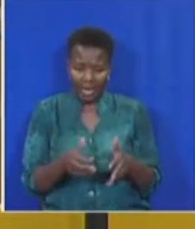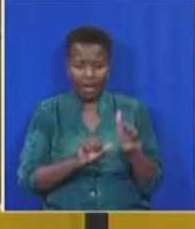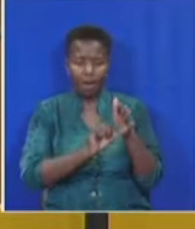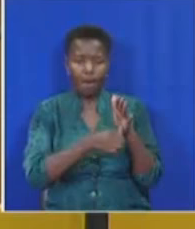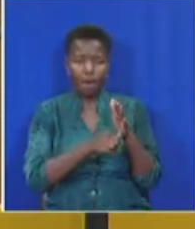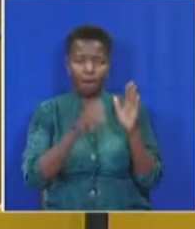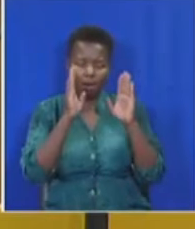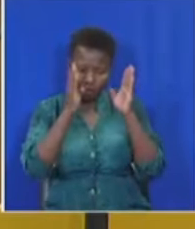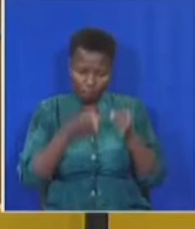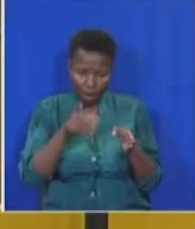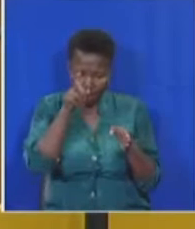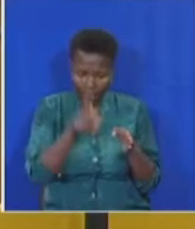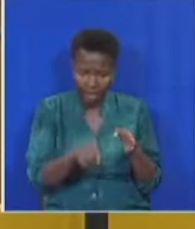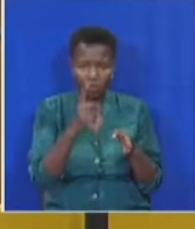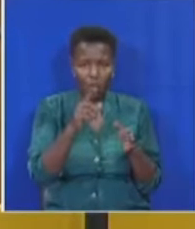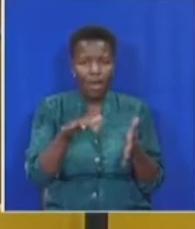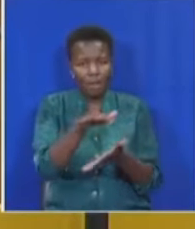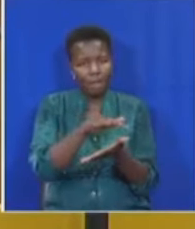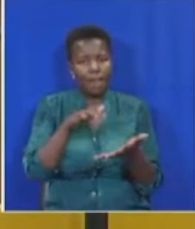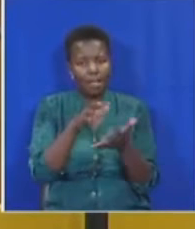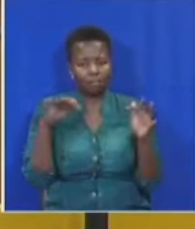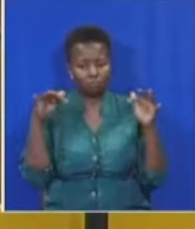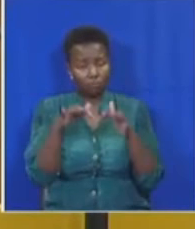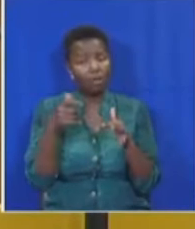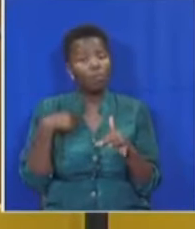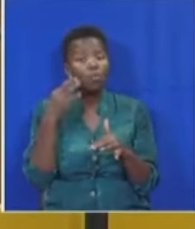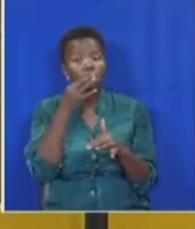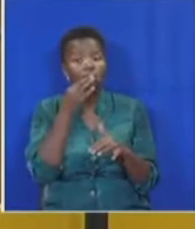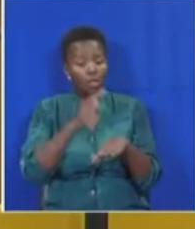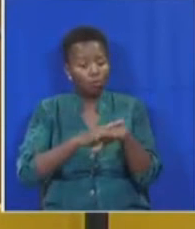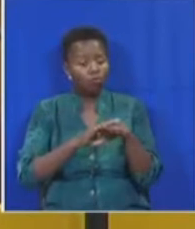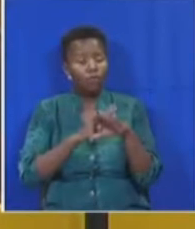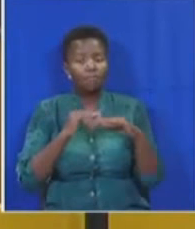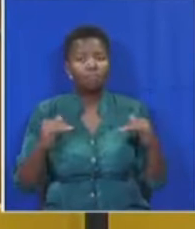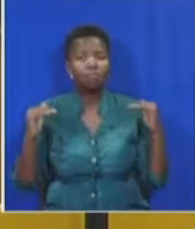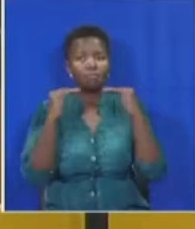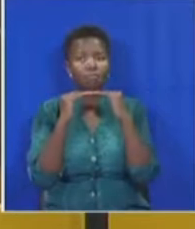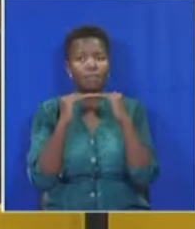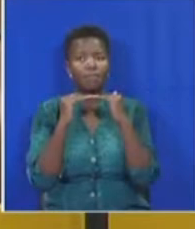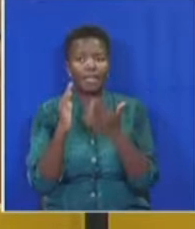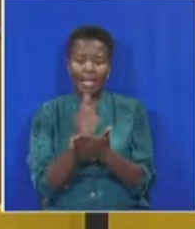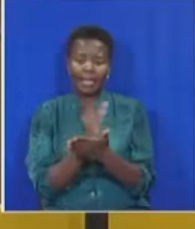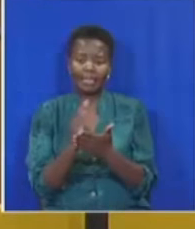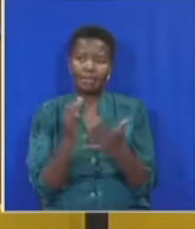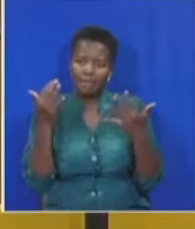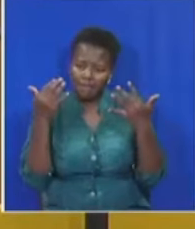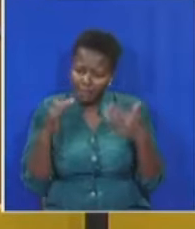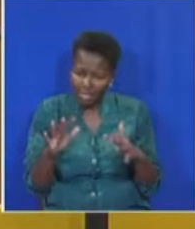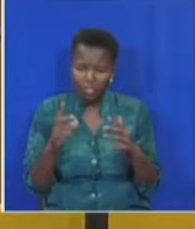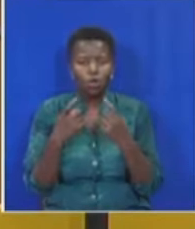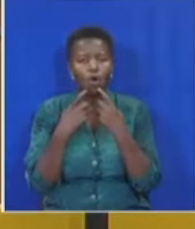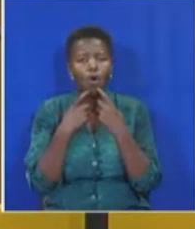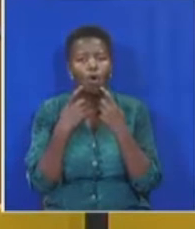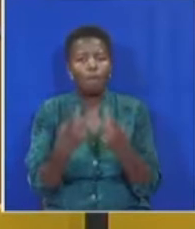abantu mabalingane zavakala izikhalo malungu ahloniphekileyo abe besitya isonka phezu